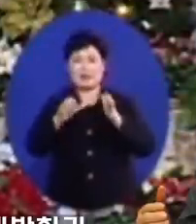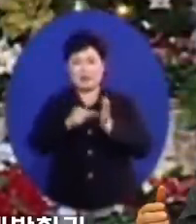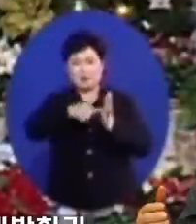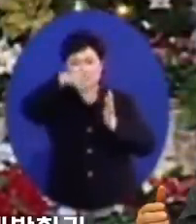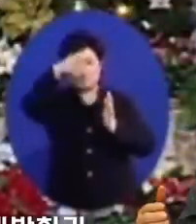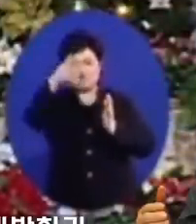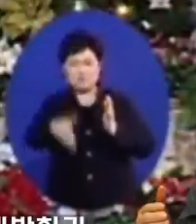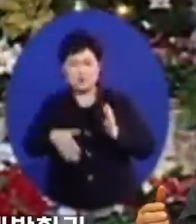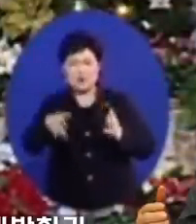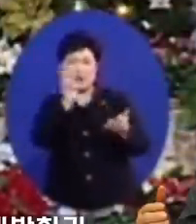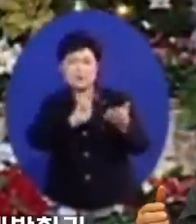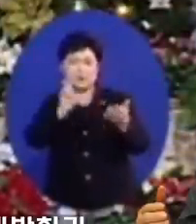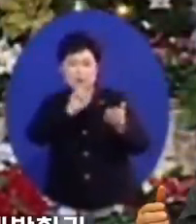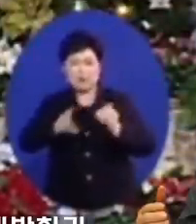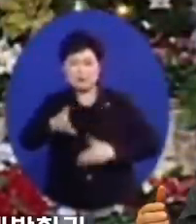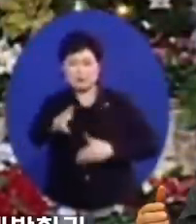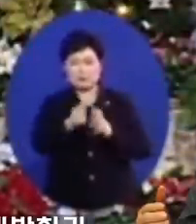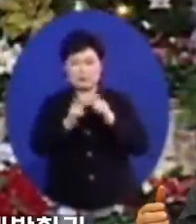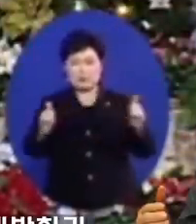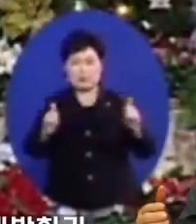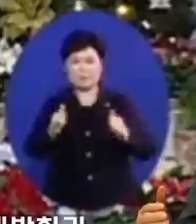사가 카루소는 그 어머니의